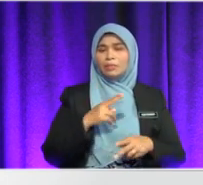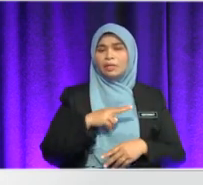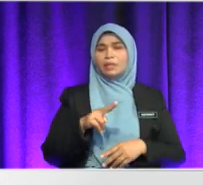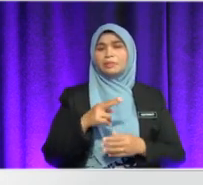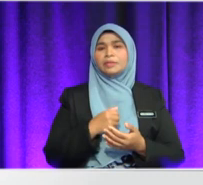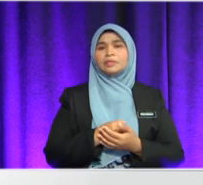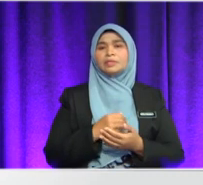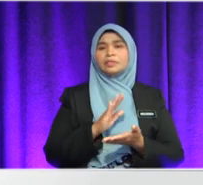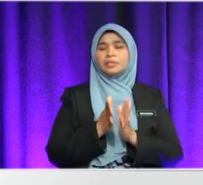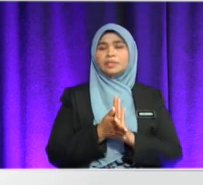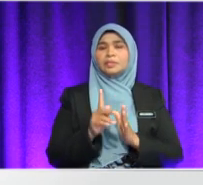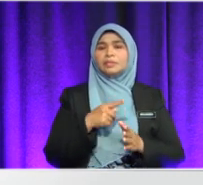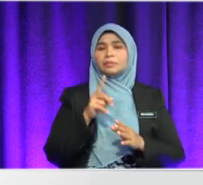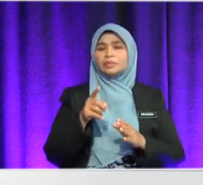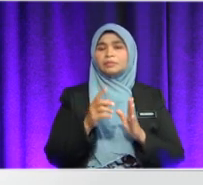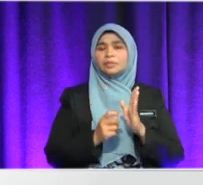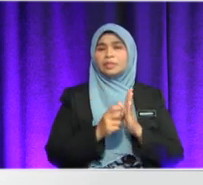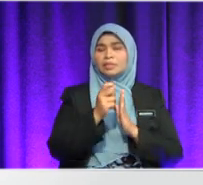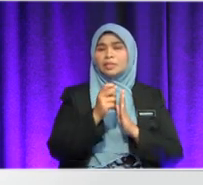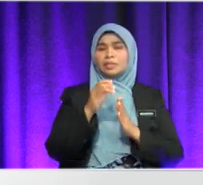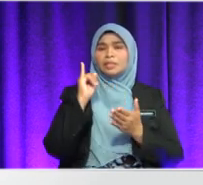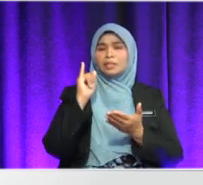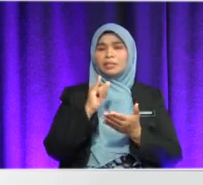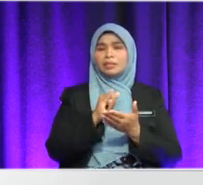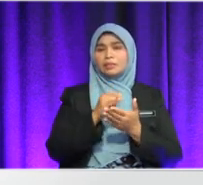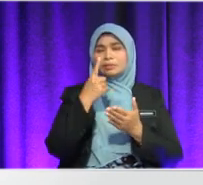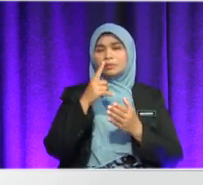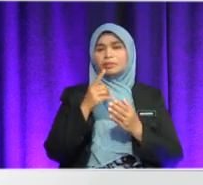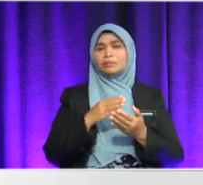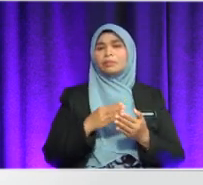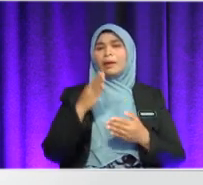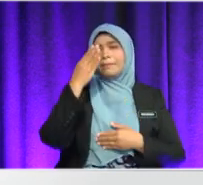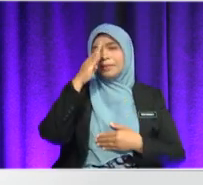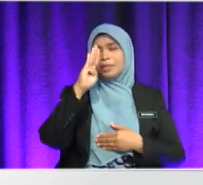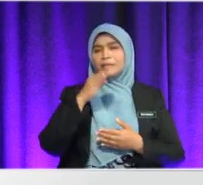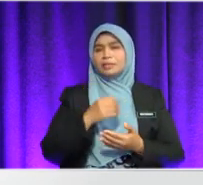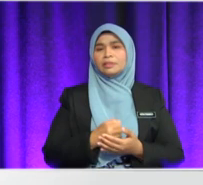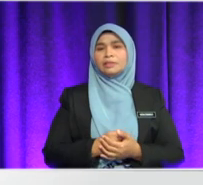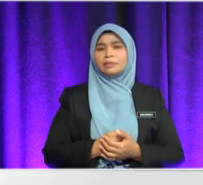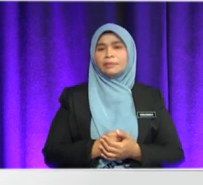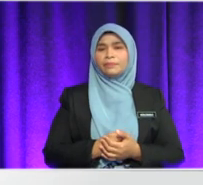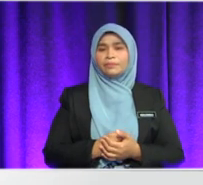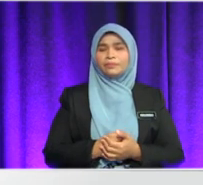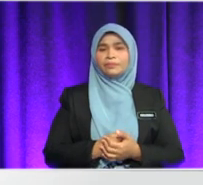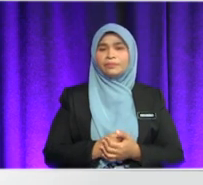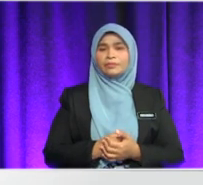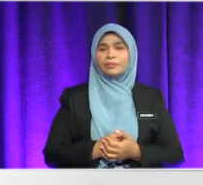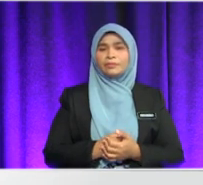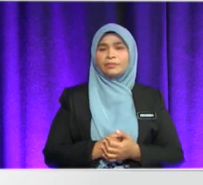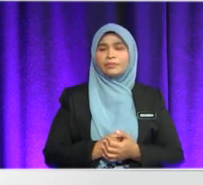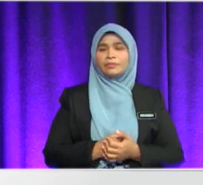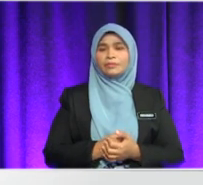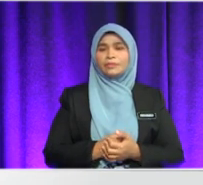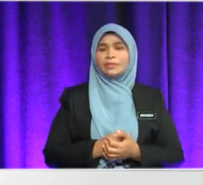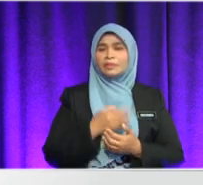agar Iman senantiasa terpelihara dan diberkati oleh Allah subhanahu wa ta'ala Baik